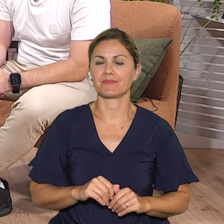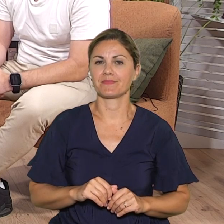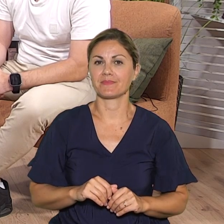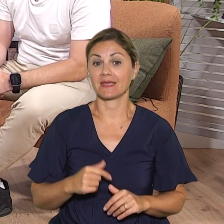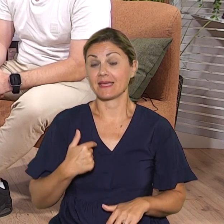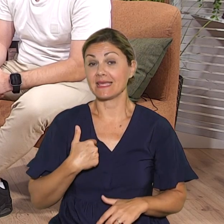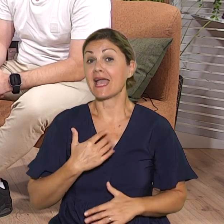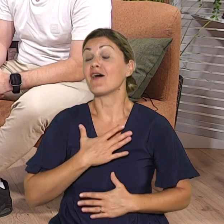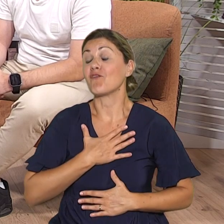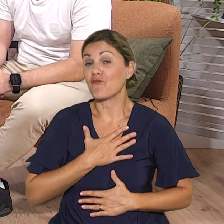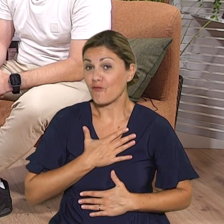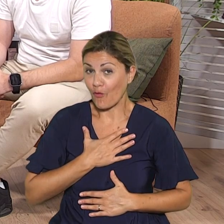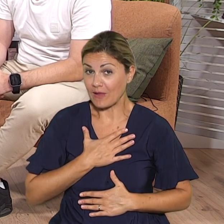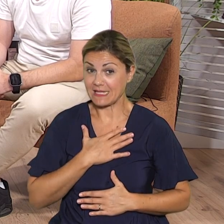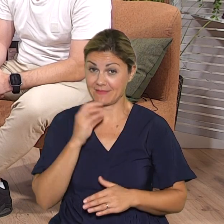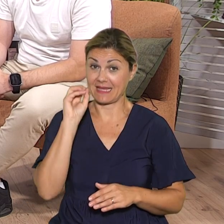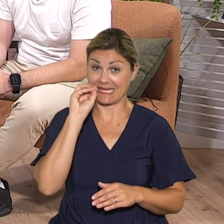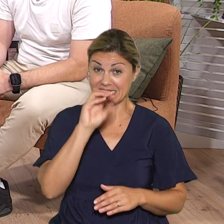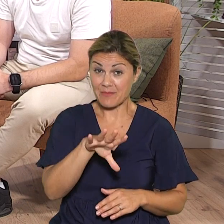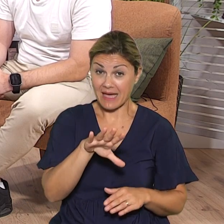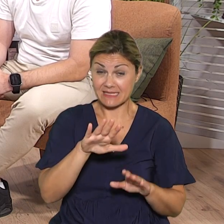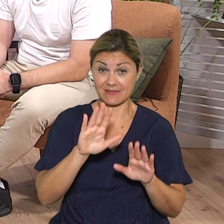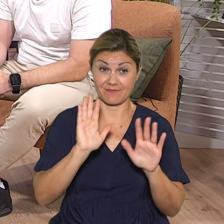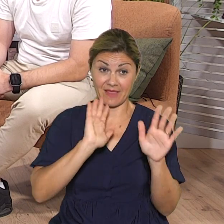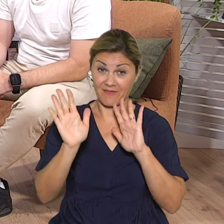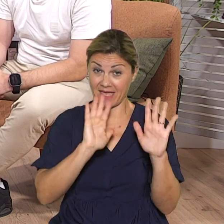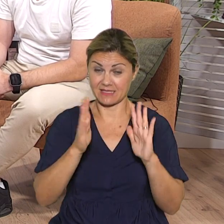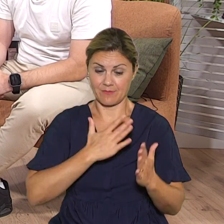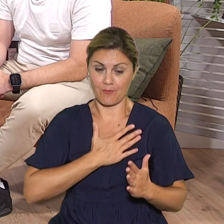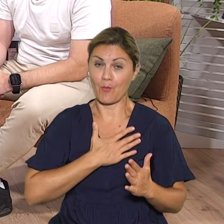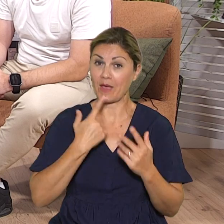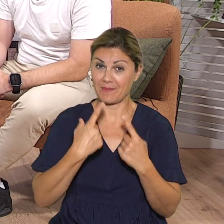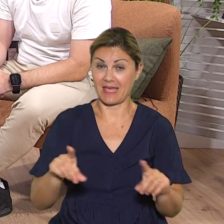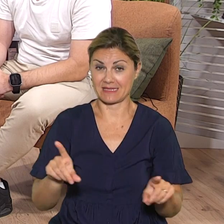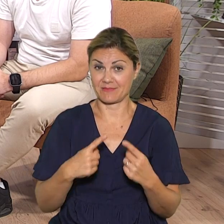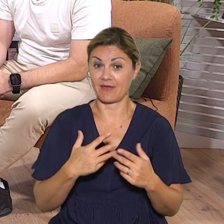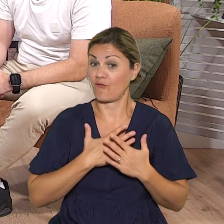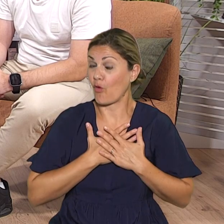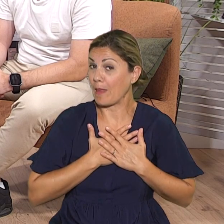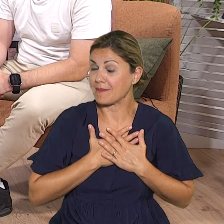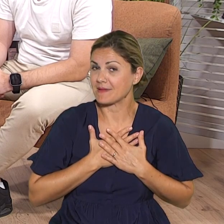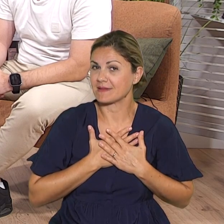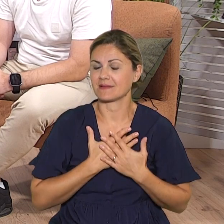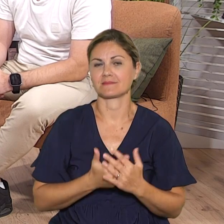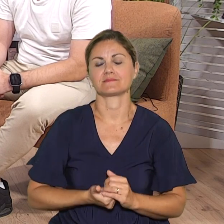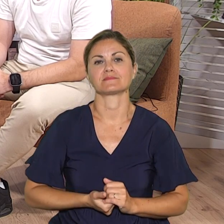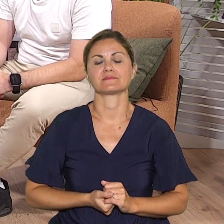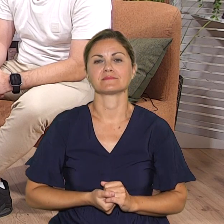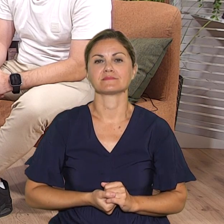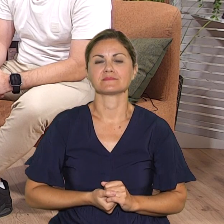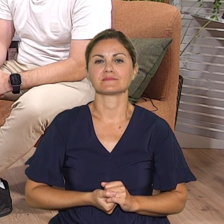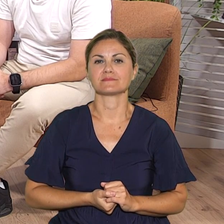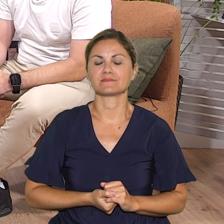ne. Više volim da neko ko, recimo ta Ljiljana Jerončić, koja je baš ono super, ona je u toj našoj uniji